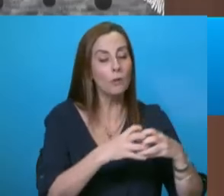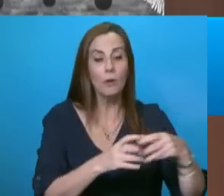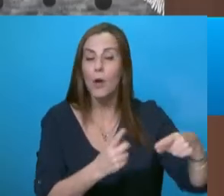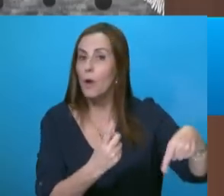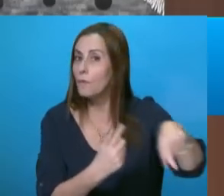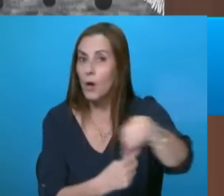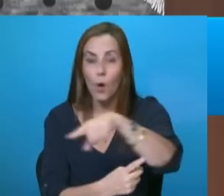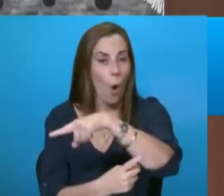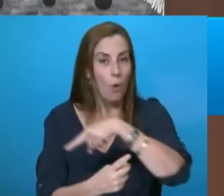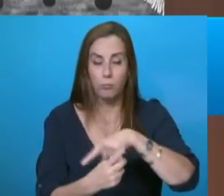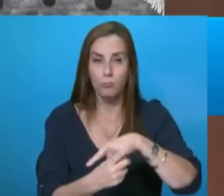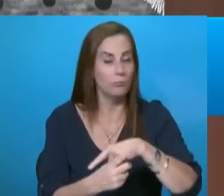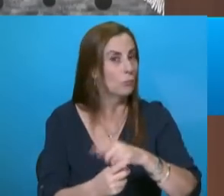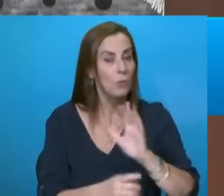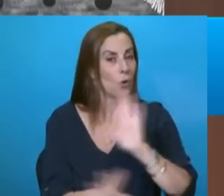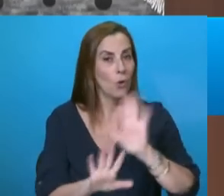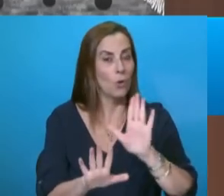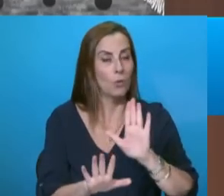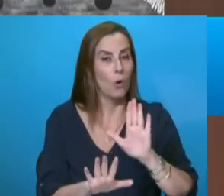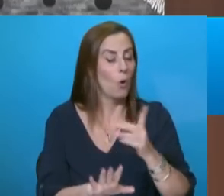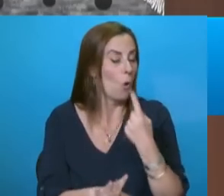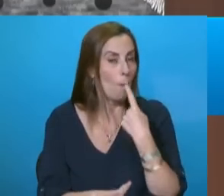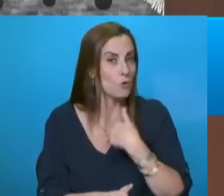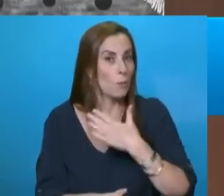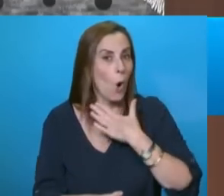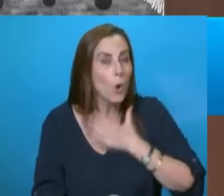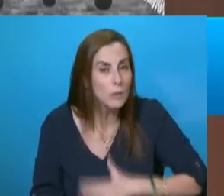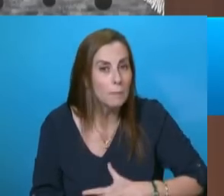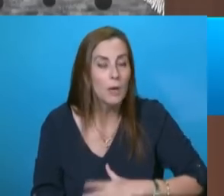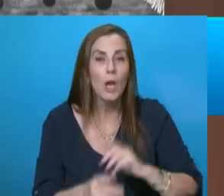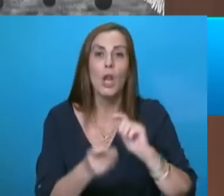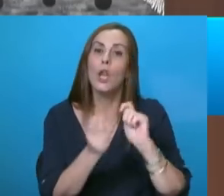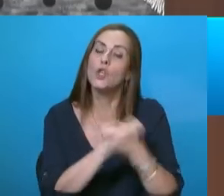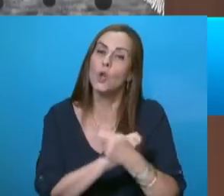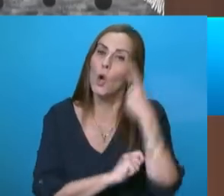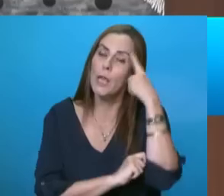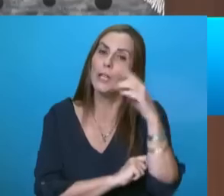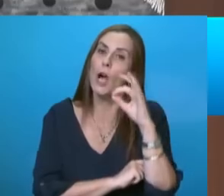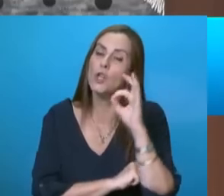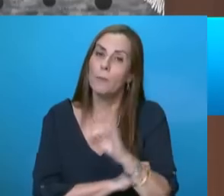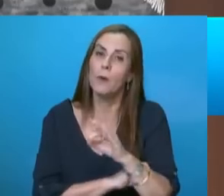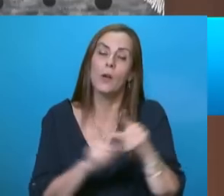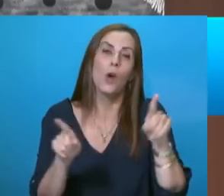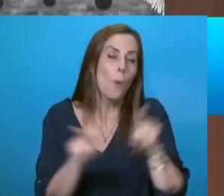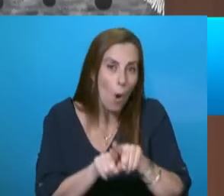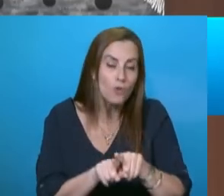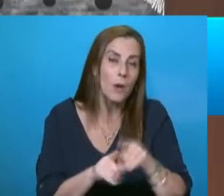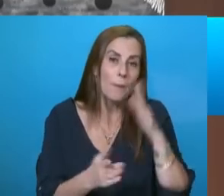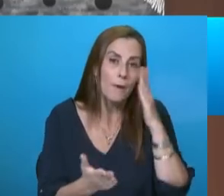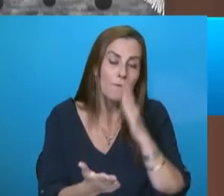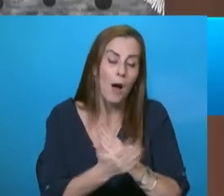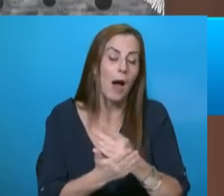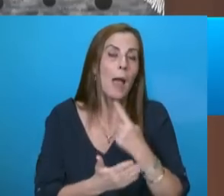לא הביעו רצון בפניי לשנות את עמדתם כפי שהובאה